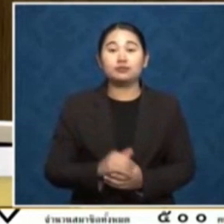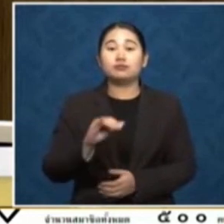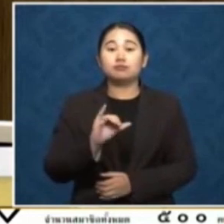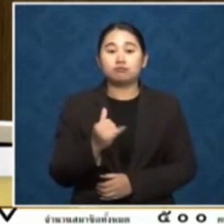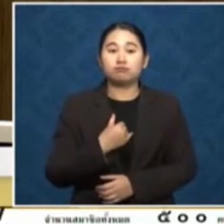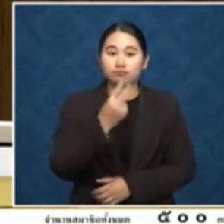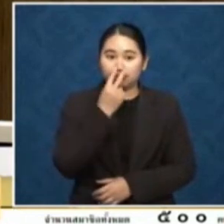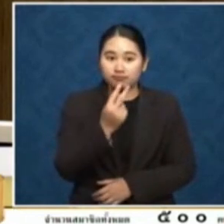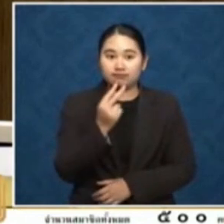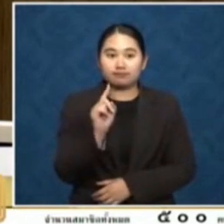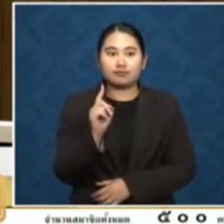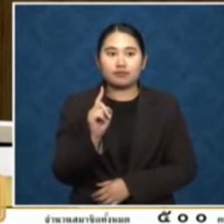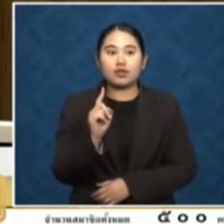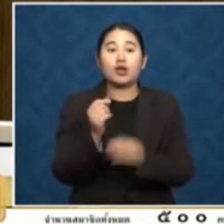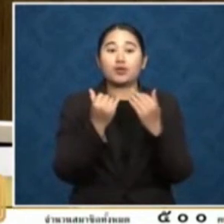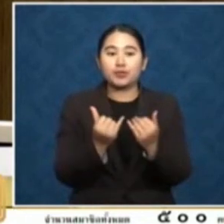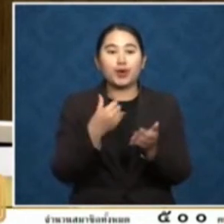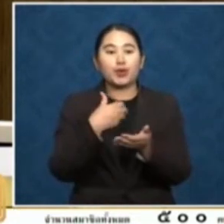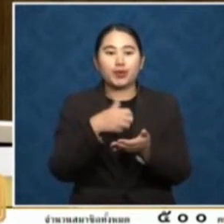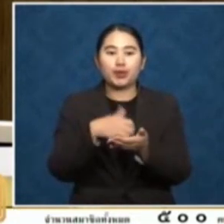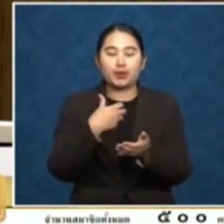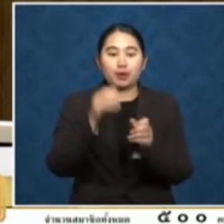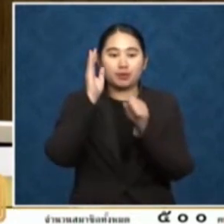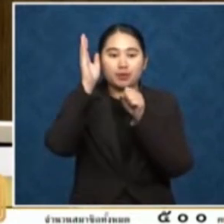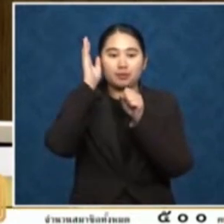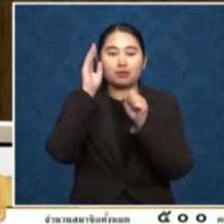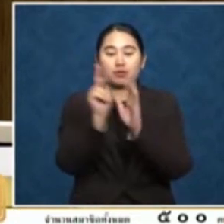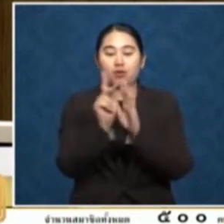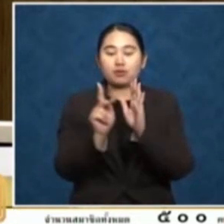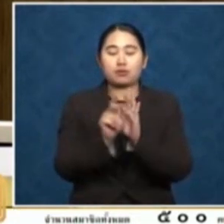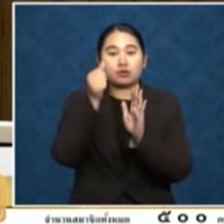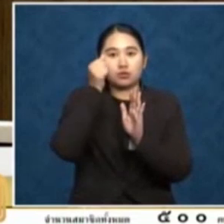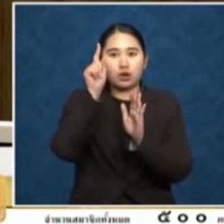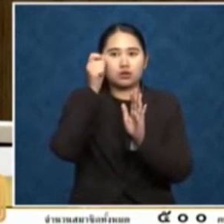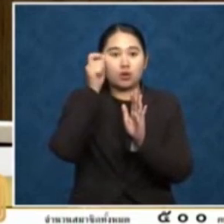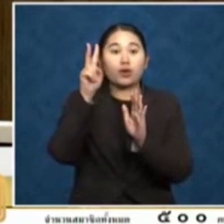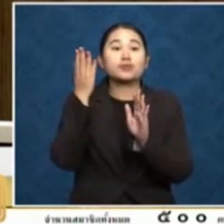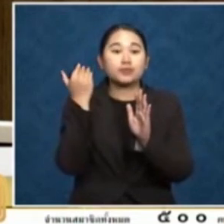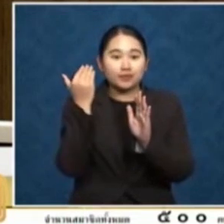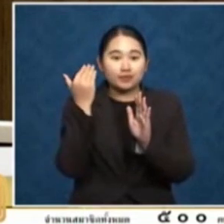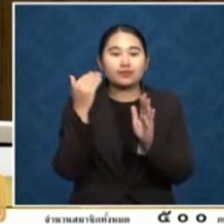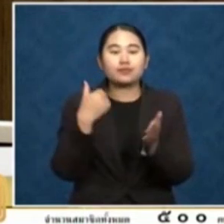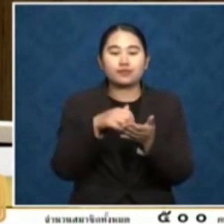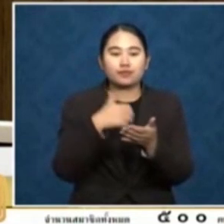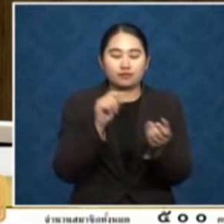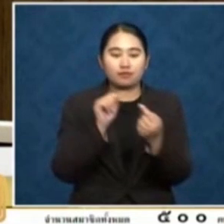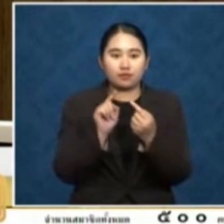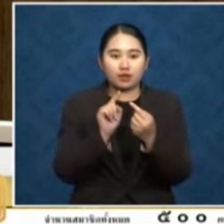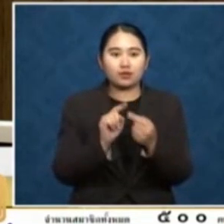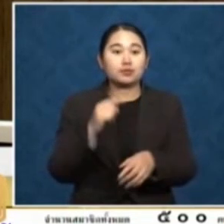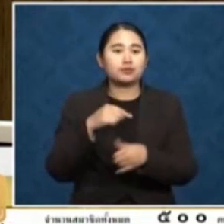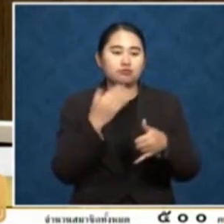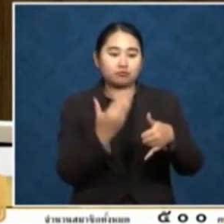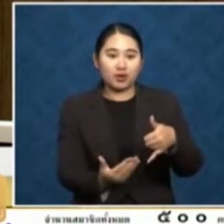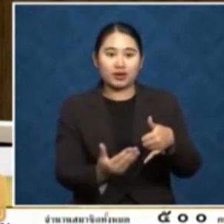ายๆท่านอาจจะมองว่าจากที่เราได้ป๊อปอัพหรือได้นำเสนอเรื่องกฎหมายนี้เมื่อสัก 2-3 วันที่ผ่านมานะคะจากประเด็น